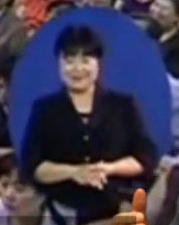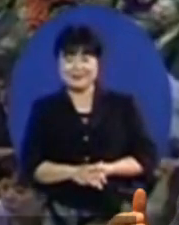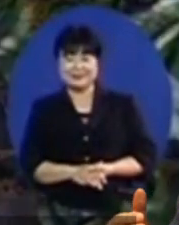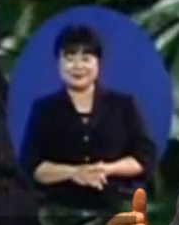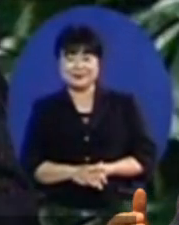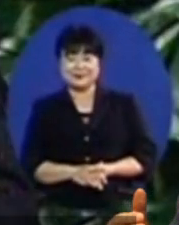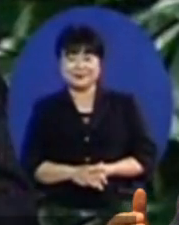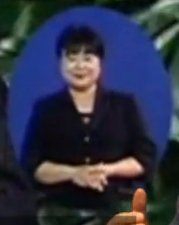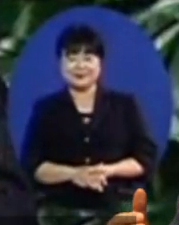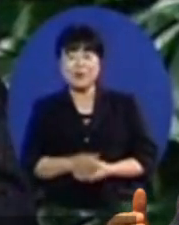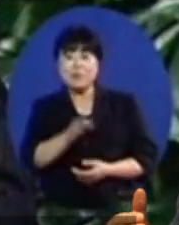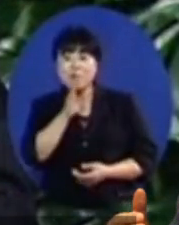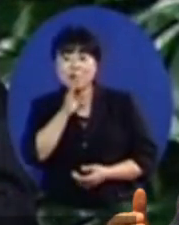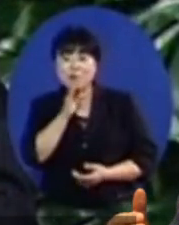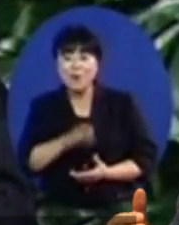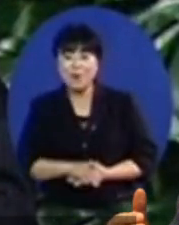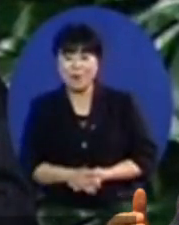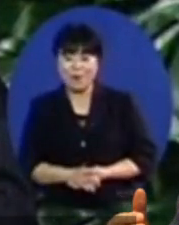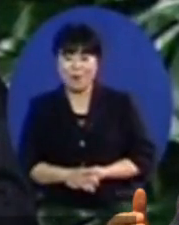지사님 그렇죠?